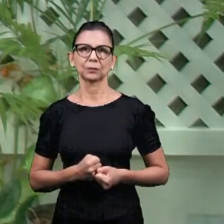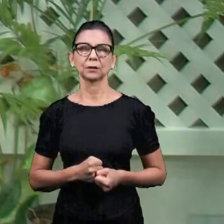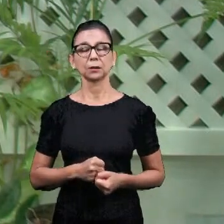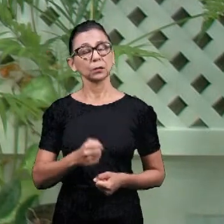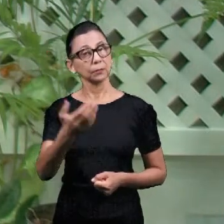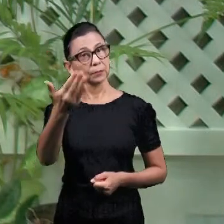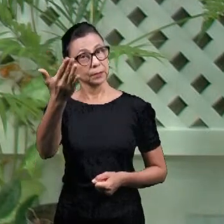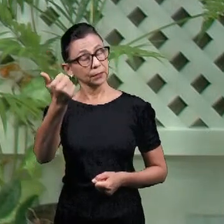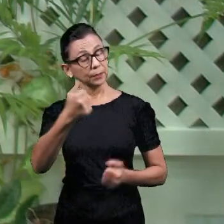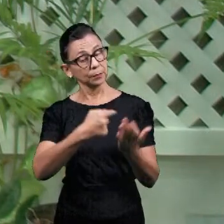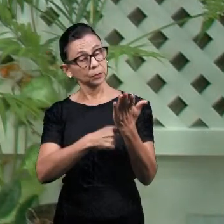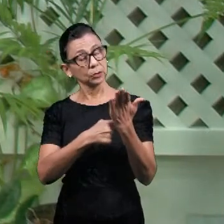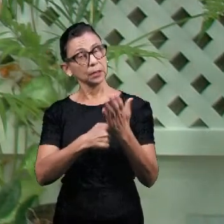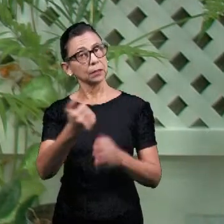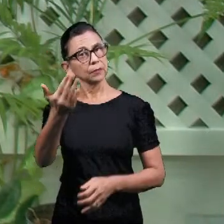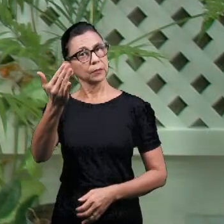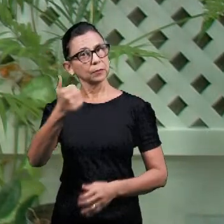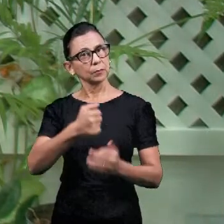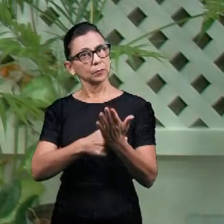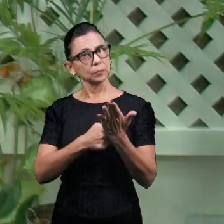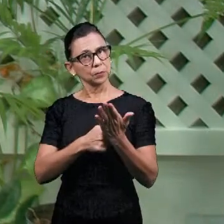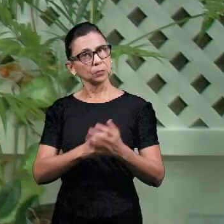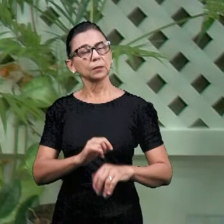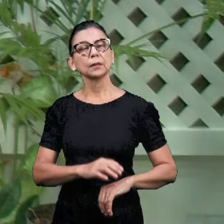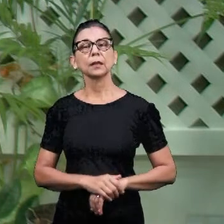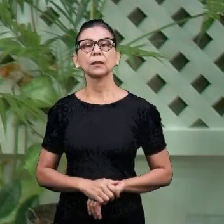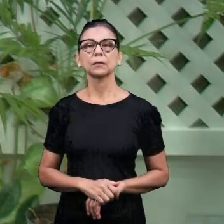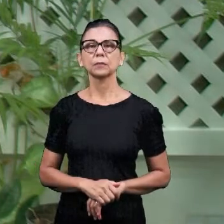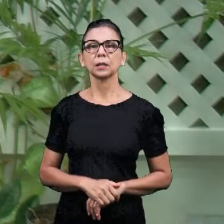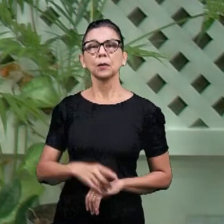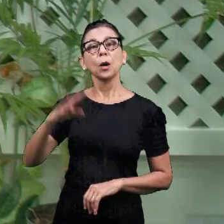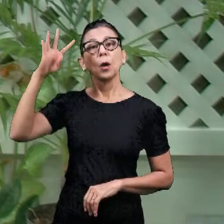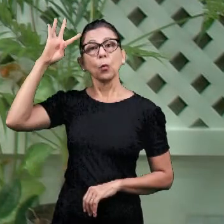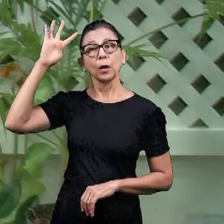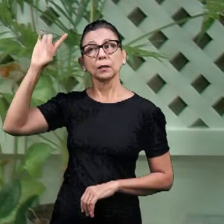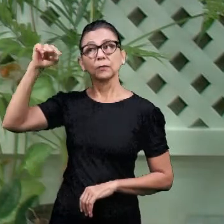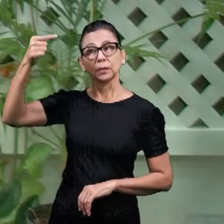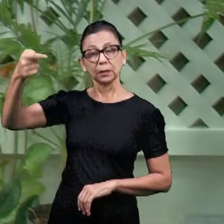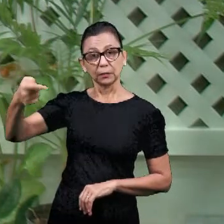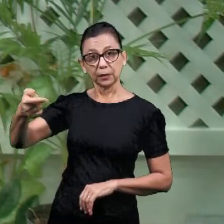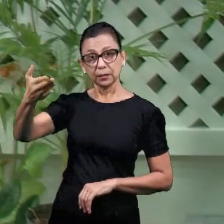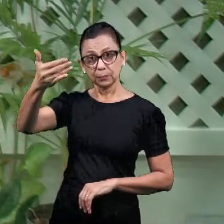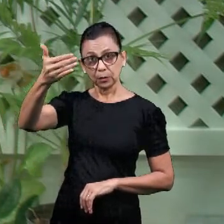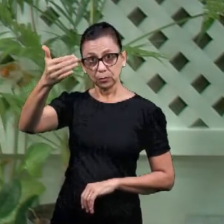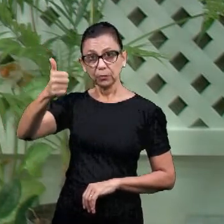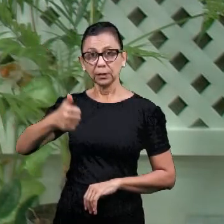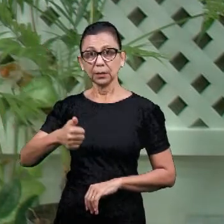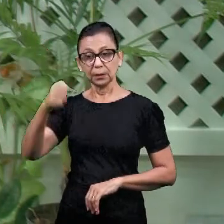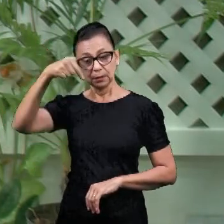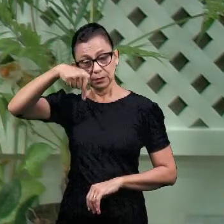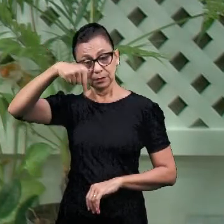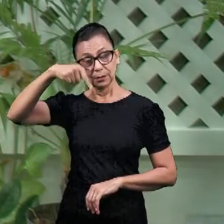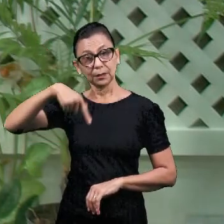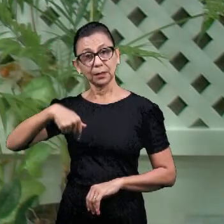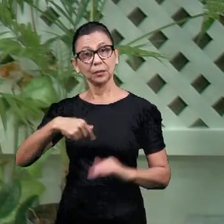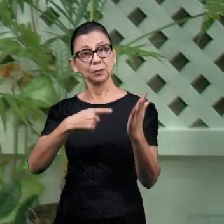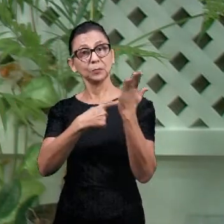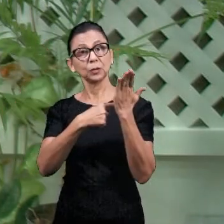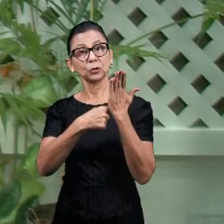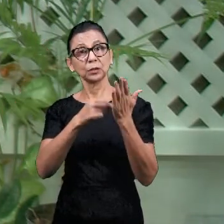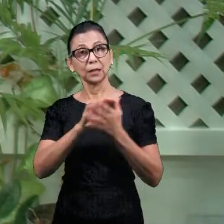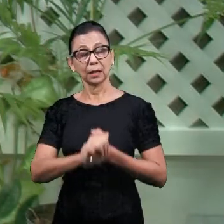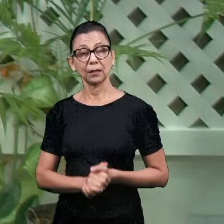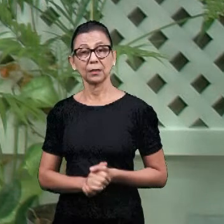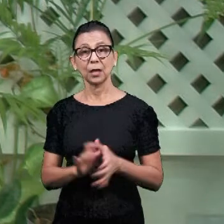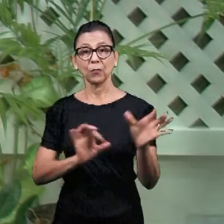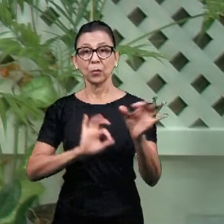me mettre la faute en moi. Donc, venez à moi. Donc, à partir de mercredi, on commence déjà à